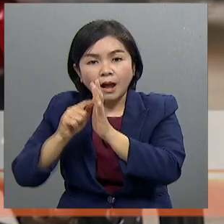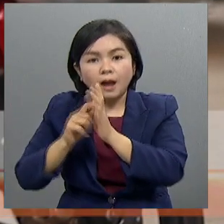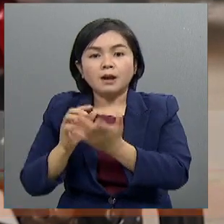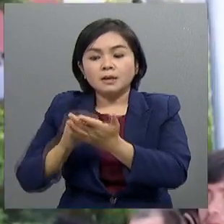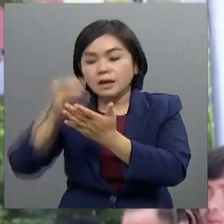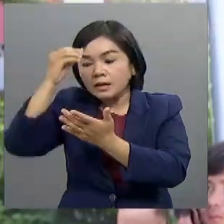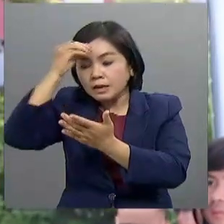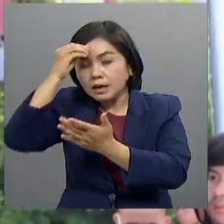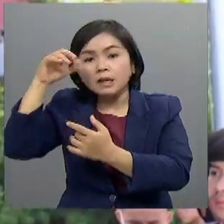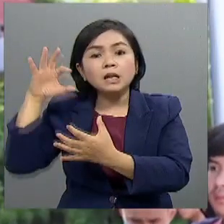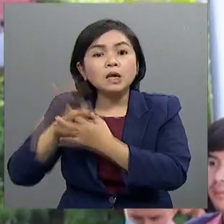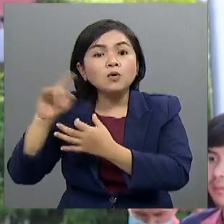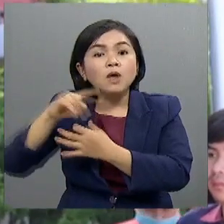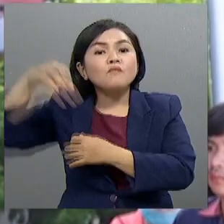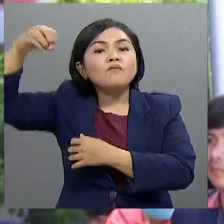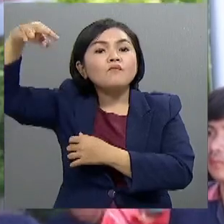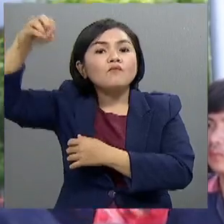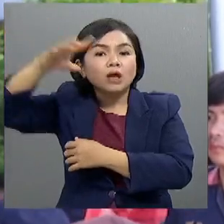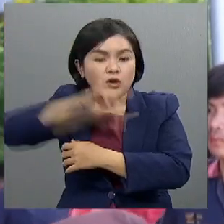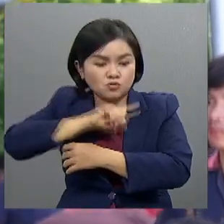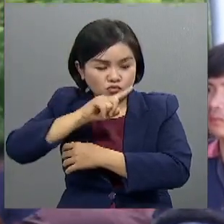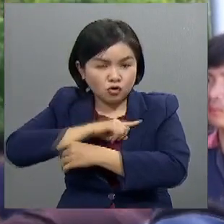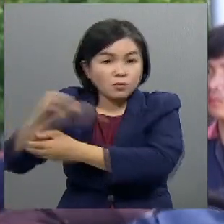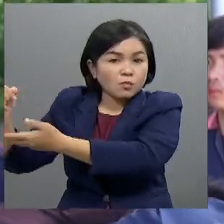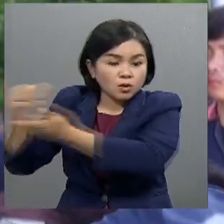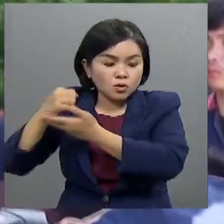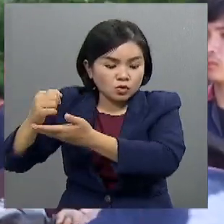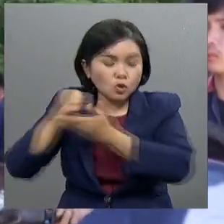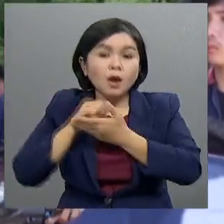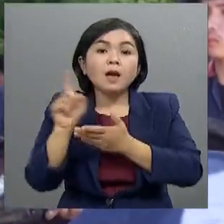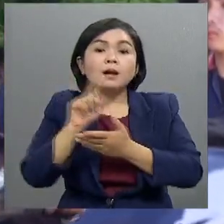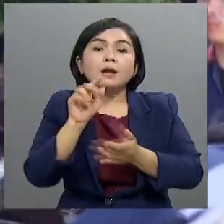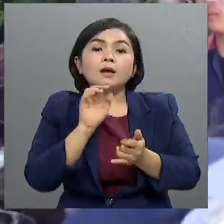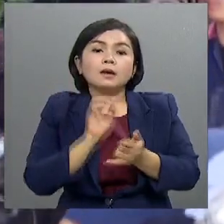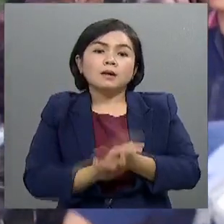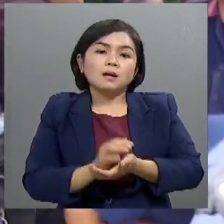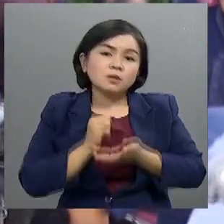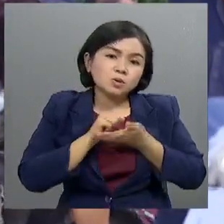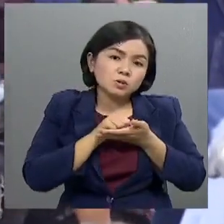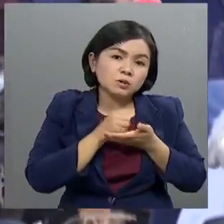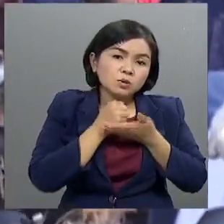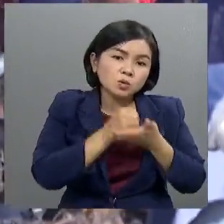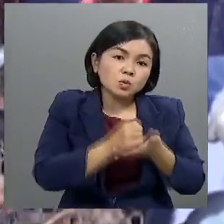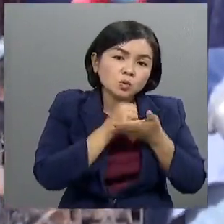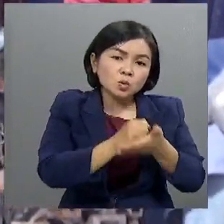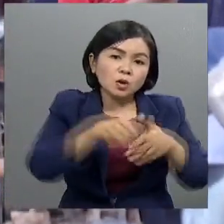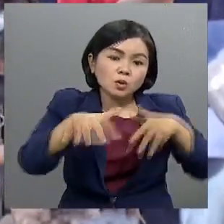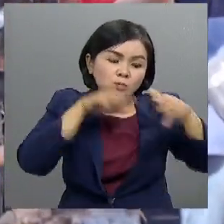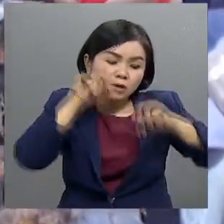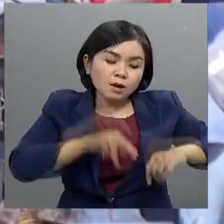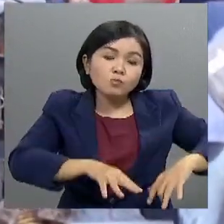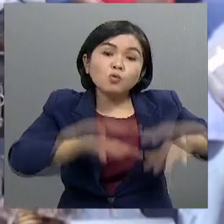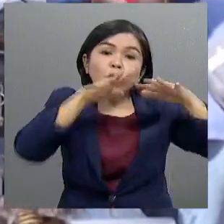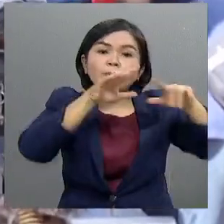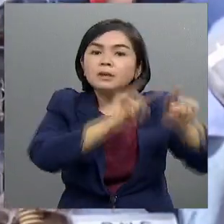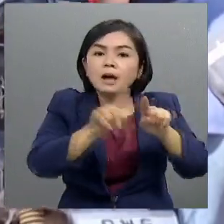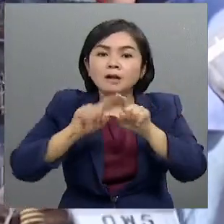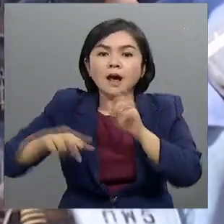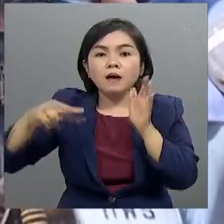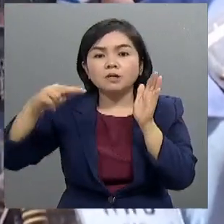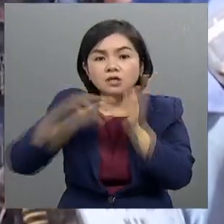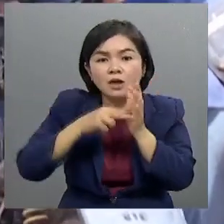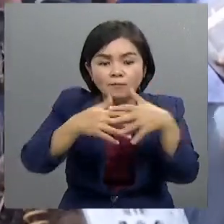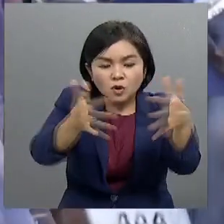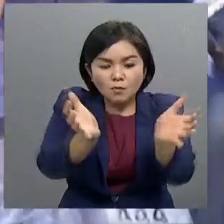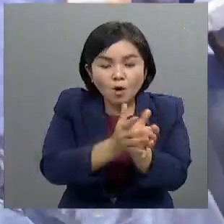นะครับน่ารักก็จะมาบริการเกี่ยวกับรถเกือบภัยน้ำท่วมนะครับเกี่ยวกับของใช้ไฟฟ้าที่เราถูกน้ำท่วม